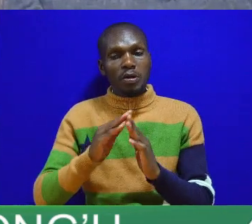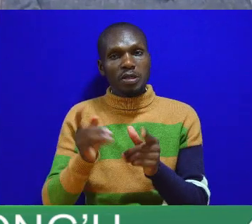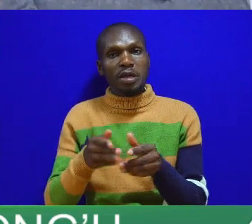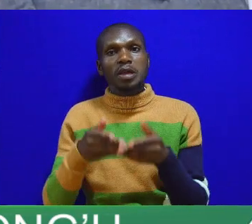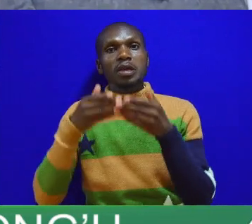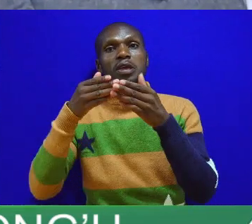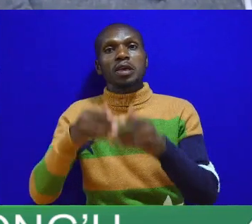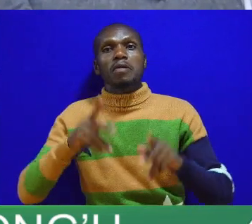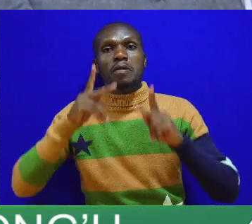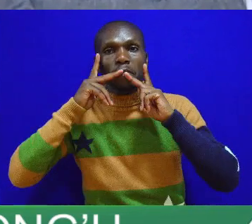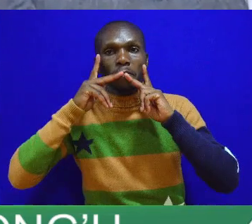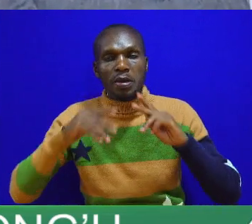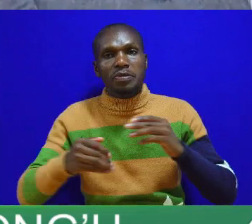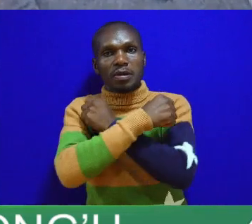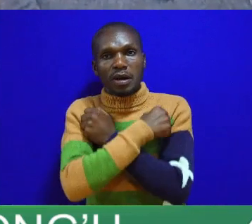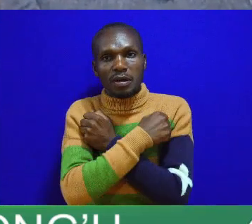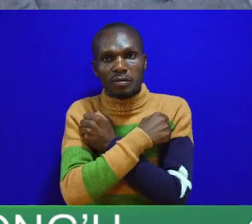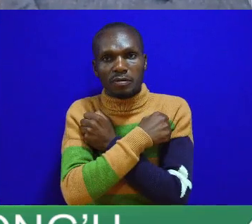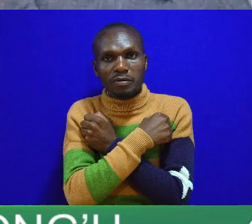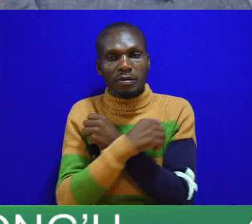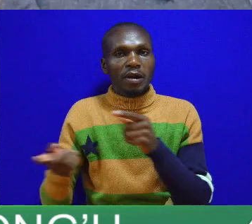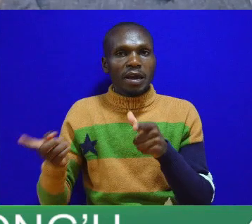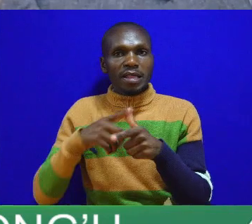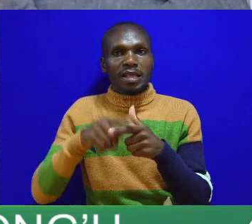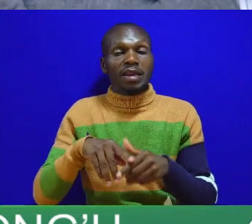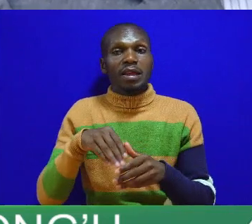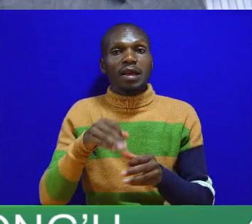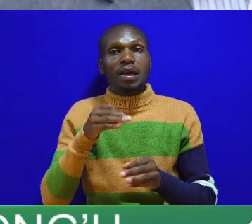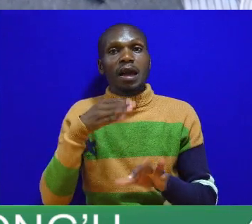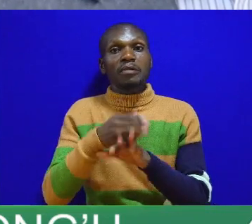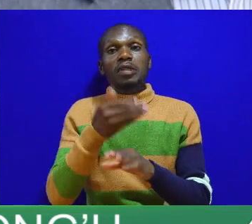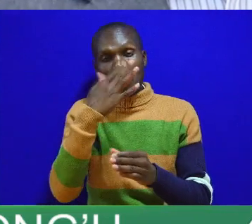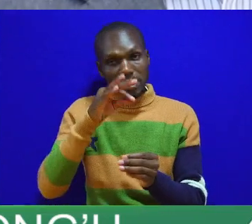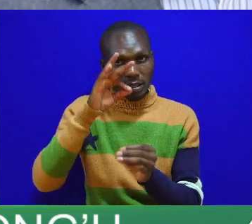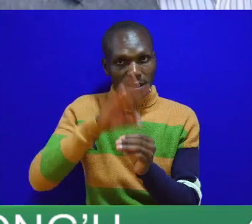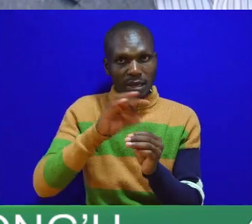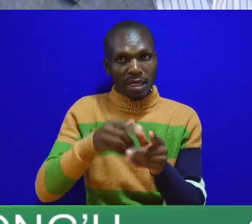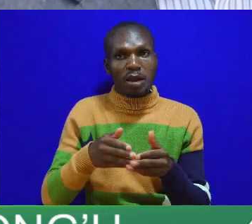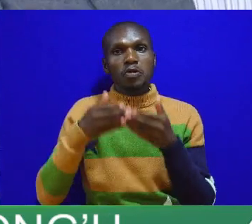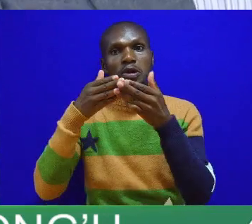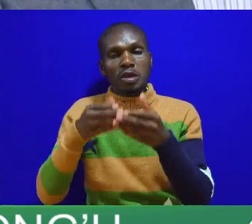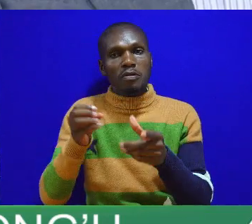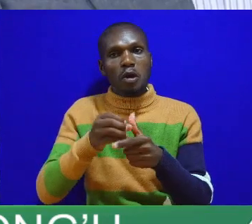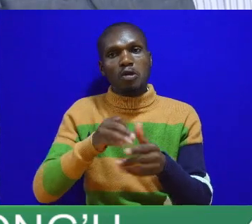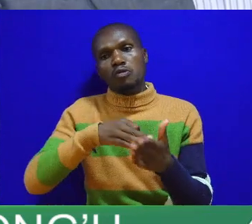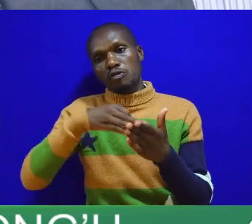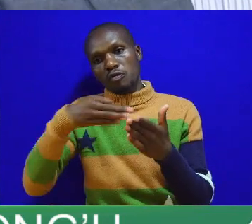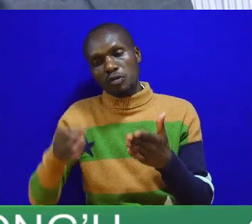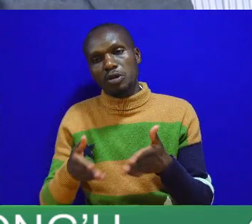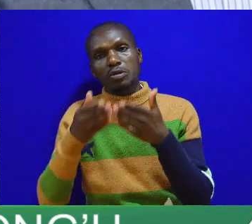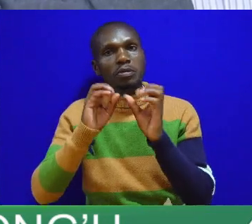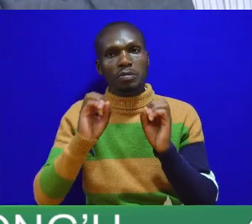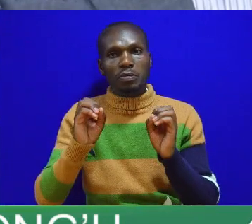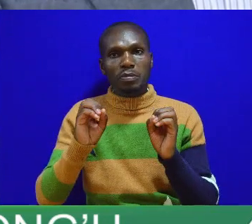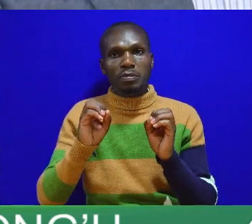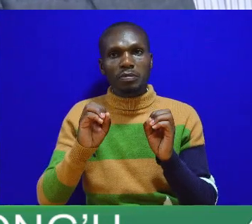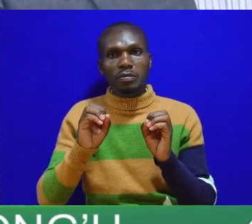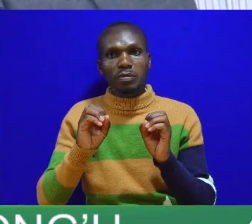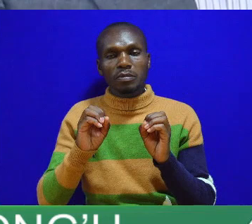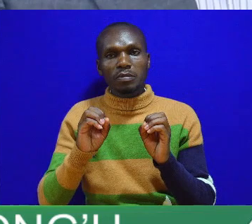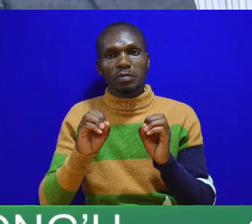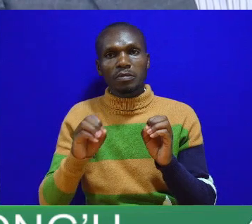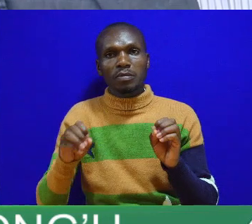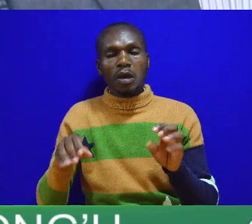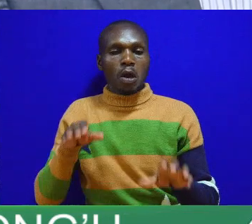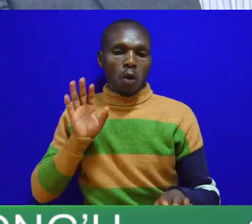nubwanjani egere kawo sabe kura omwe usitomwa igongo batabya banyina